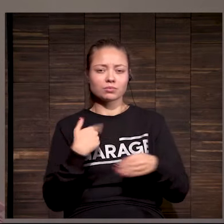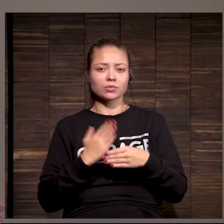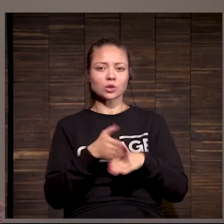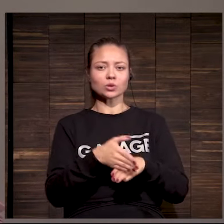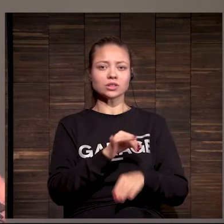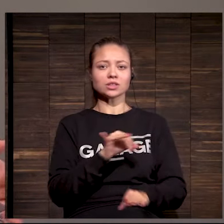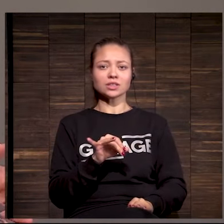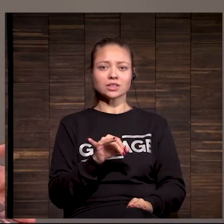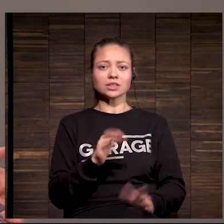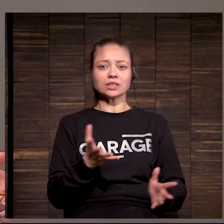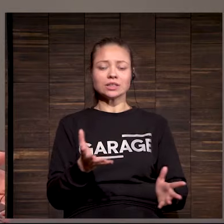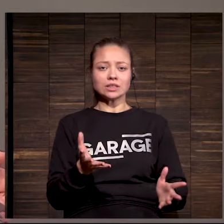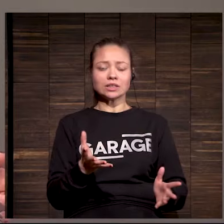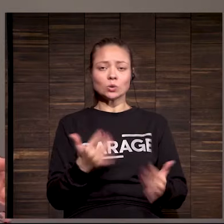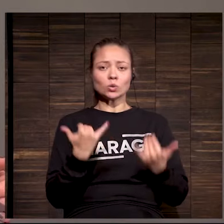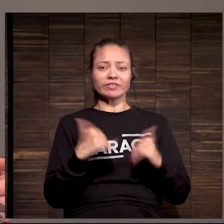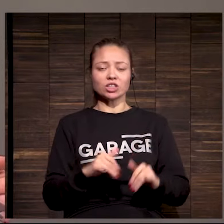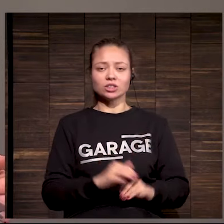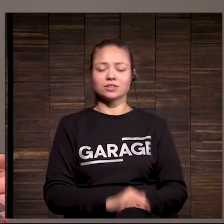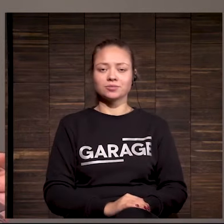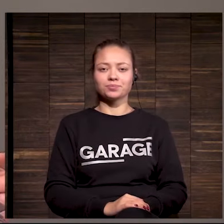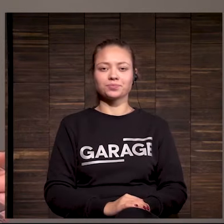и удивляешься